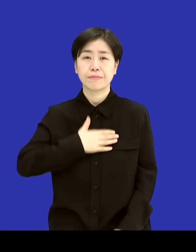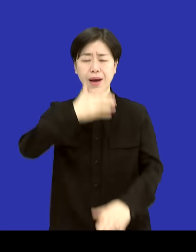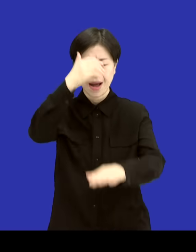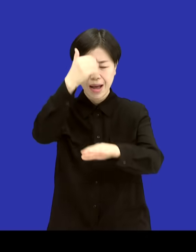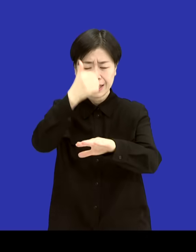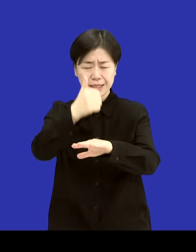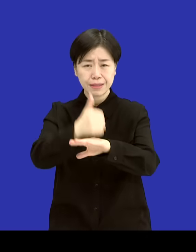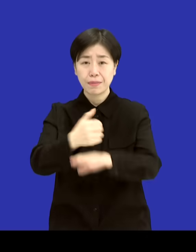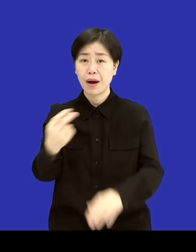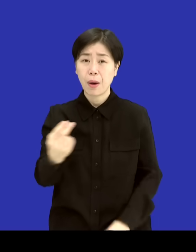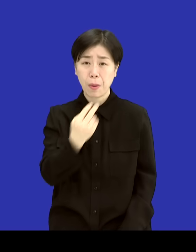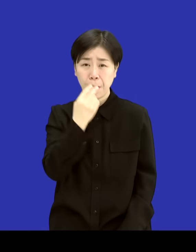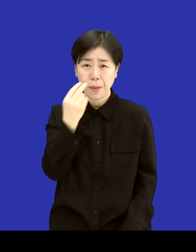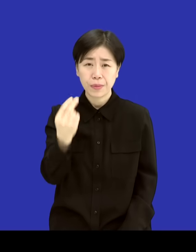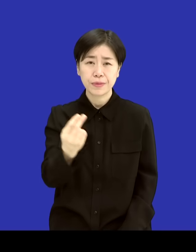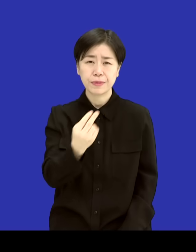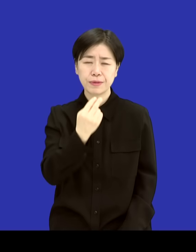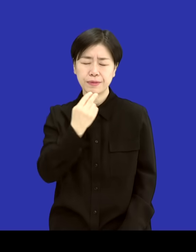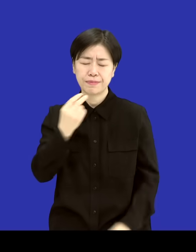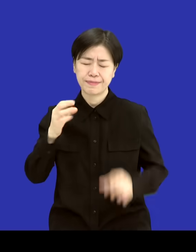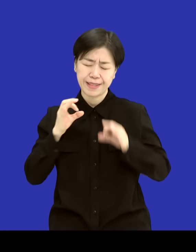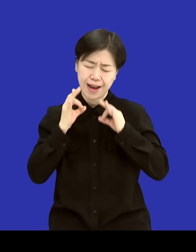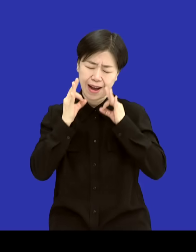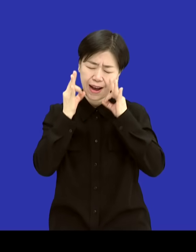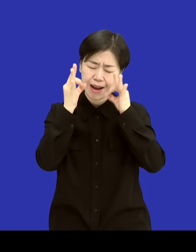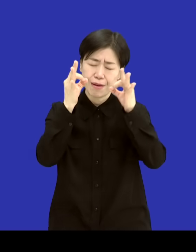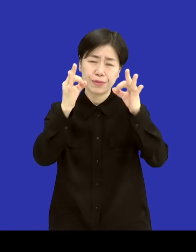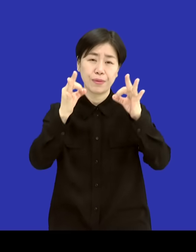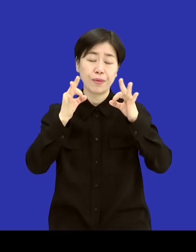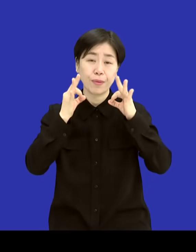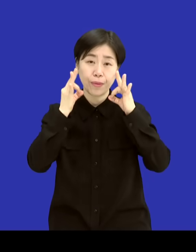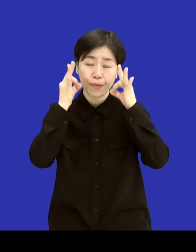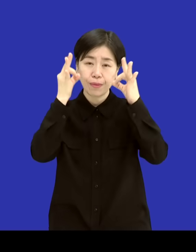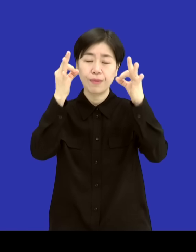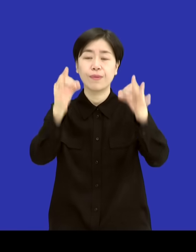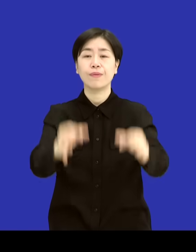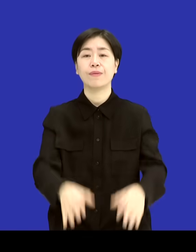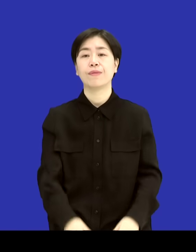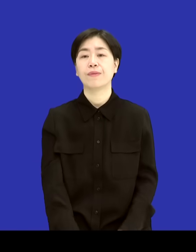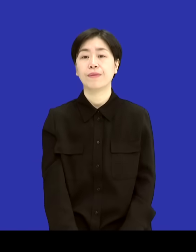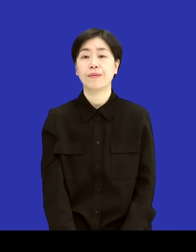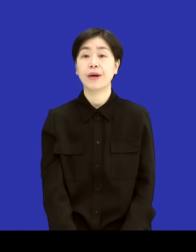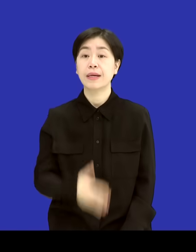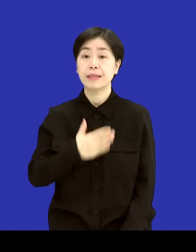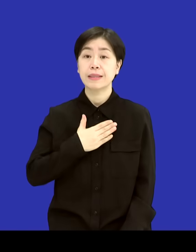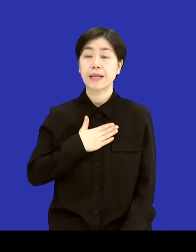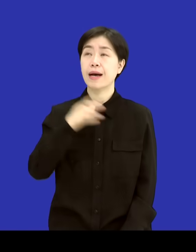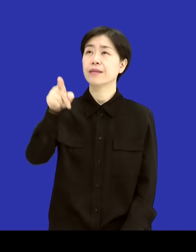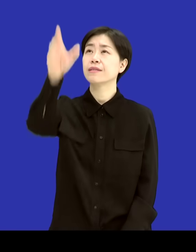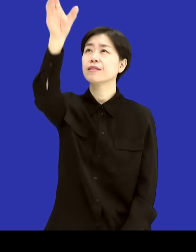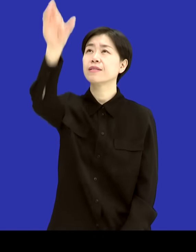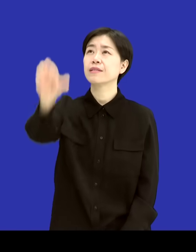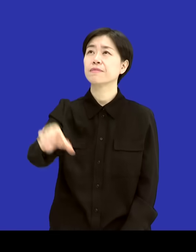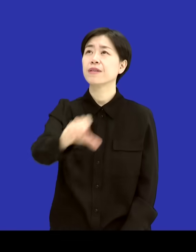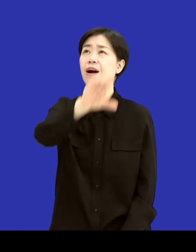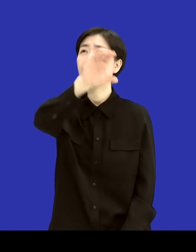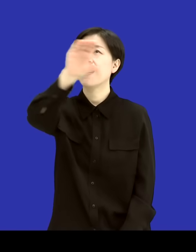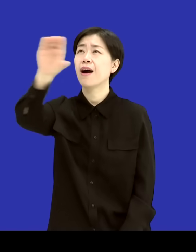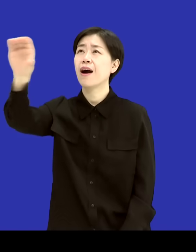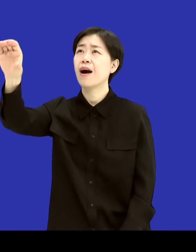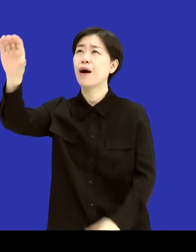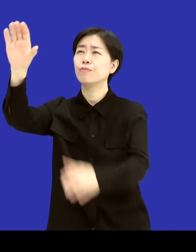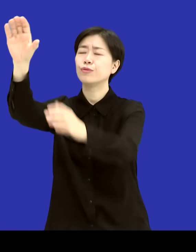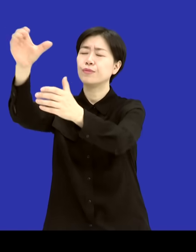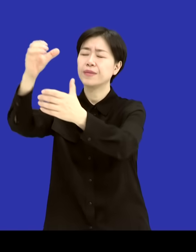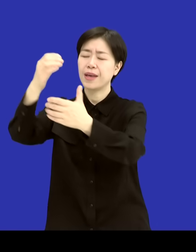나의 마지막 호흡 다 하도록 나로 그